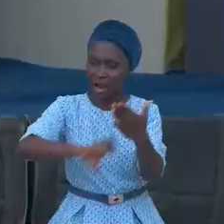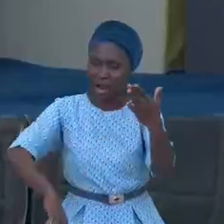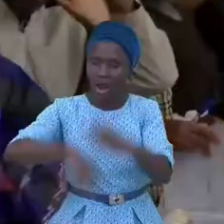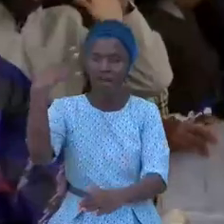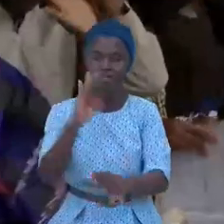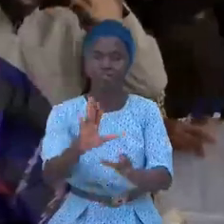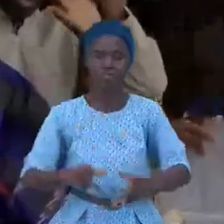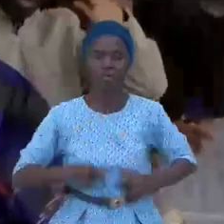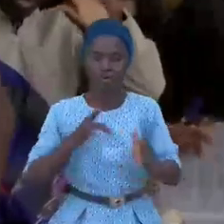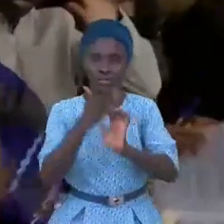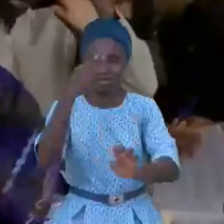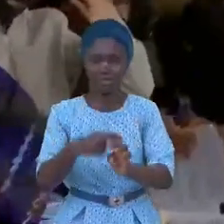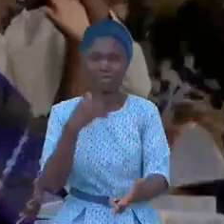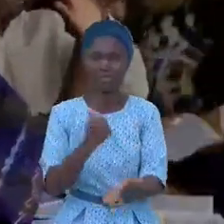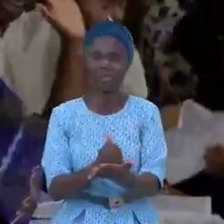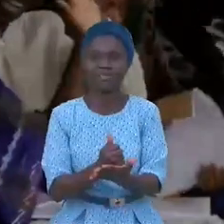chemin.